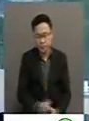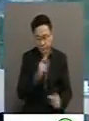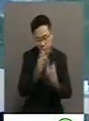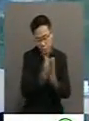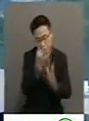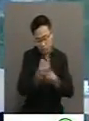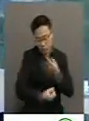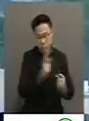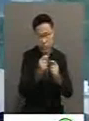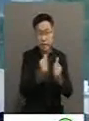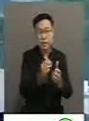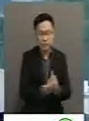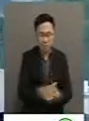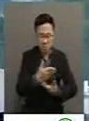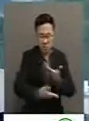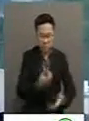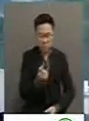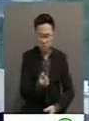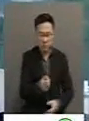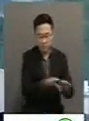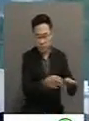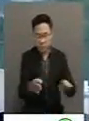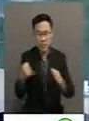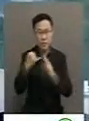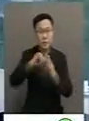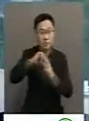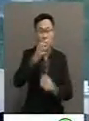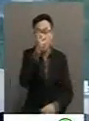Facebook Now Isbook ของเรานะครับตอนนี้ไลฟ์กันสดๆด้วยนะครับ ค่ะใครผ่านไปผ่